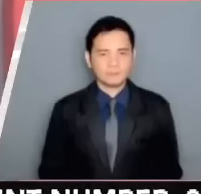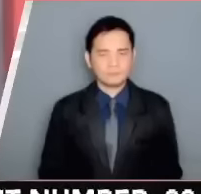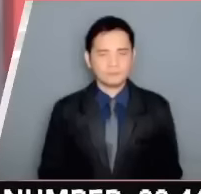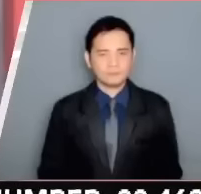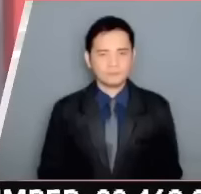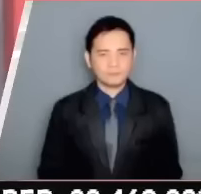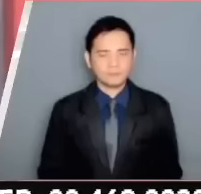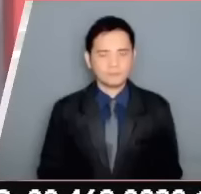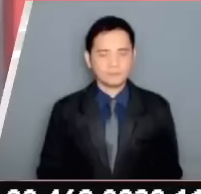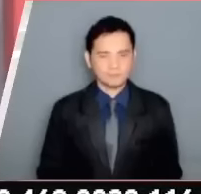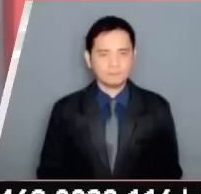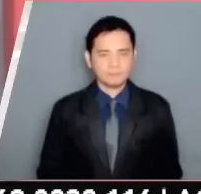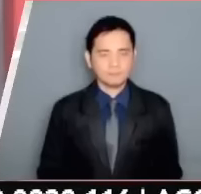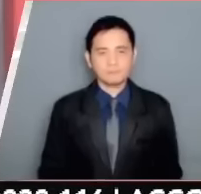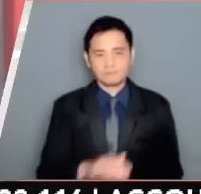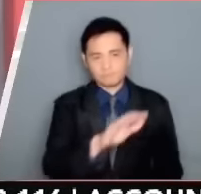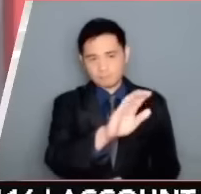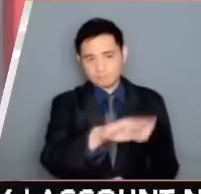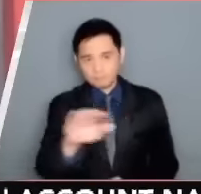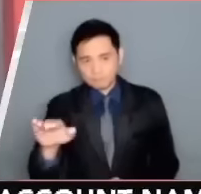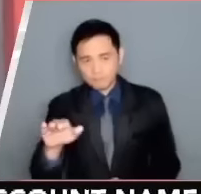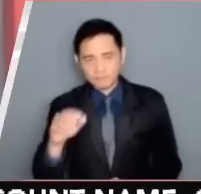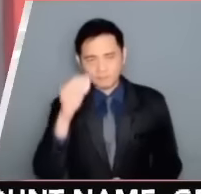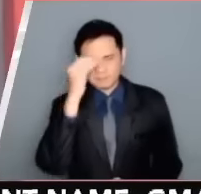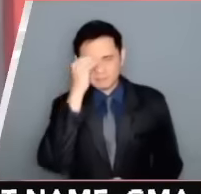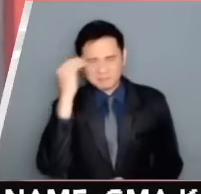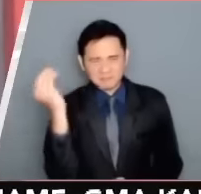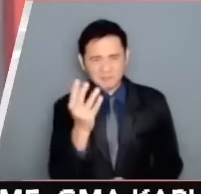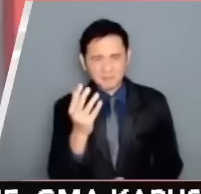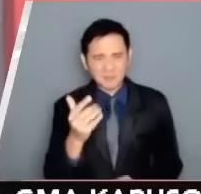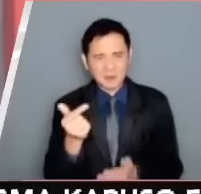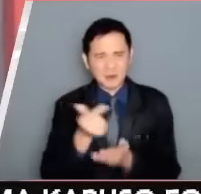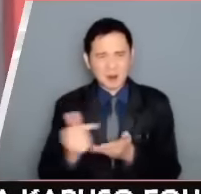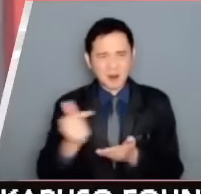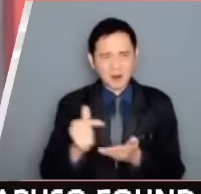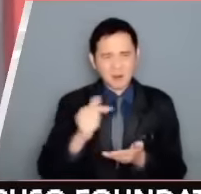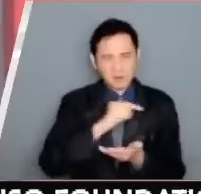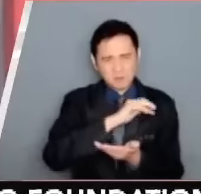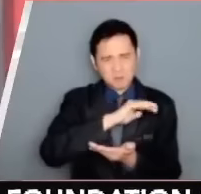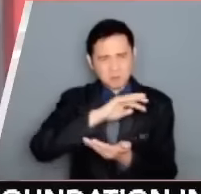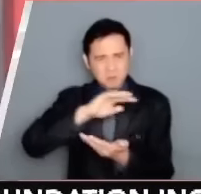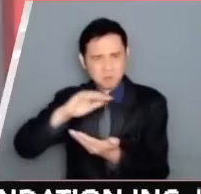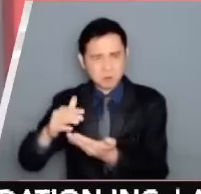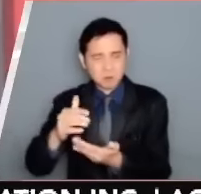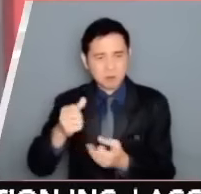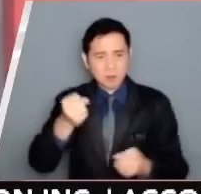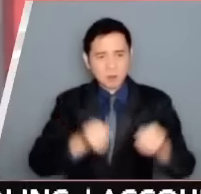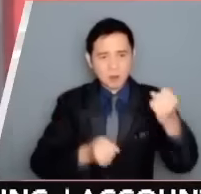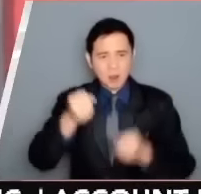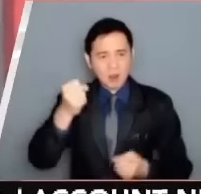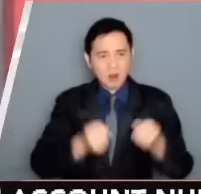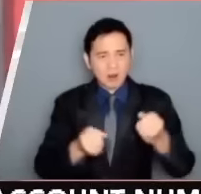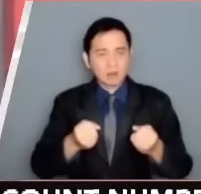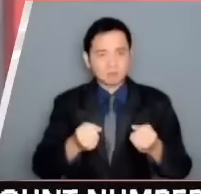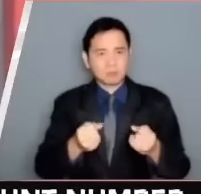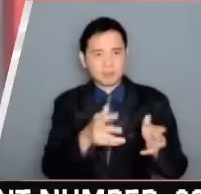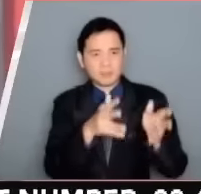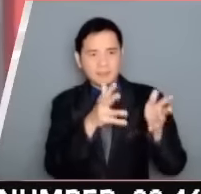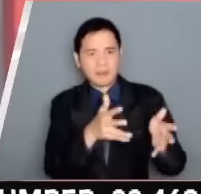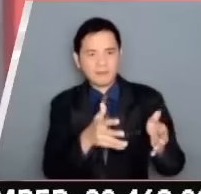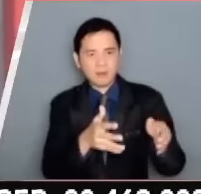tambak ng mga basura at nagpatong-patong ng mga sasakyang inanod ang tumambad sa ilang lugar sa Quezon City matapos ang pananalasa ng